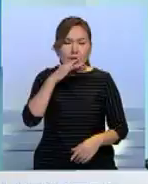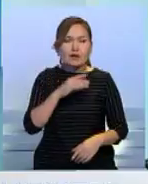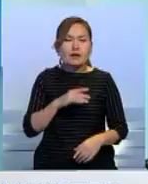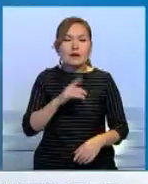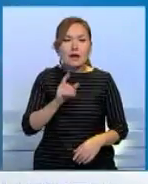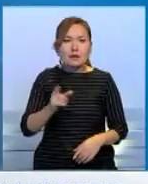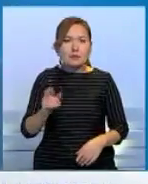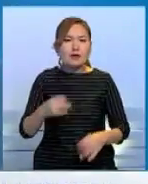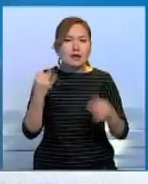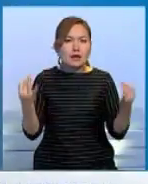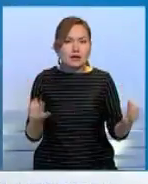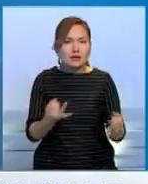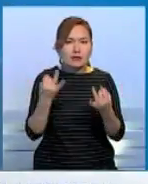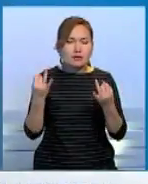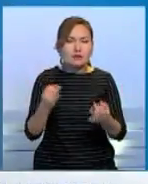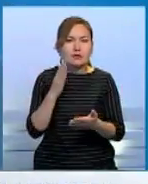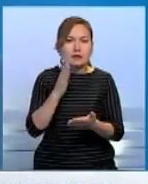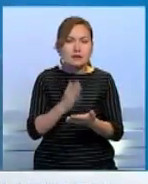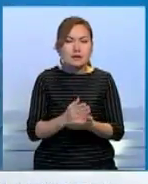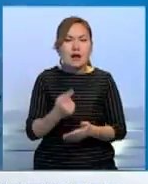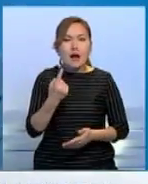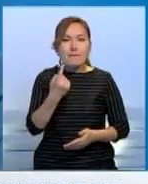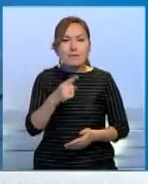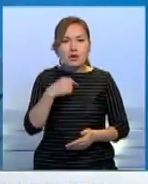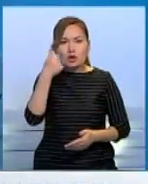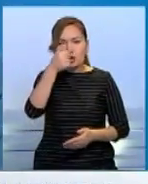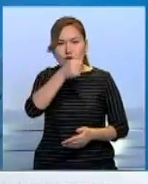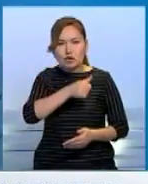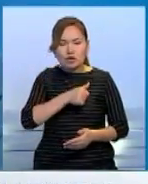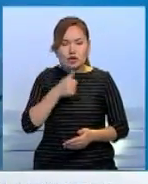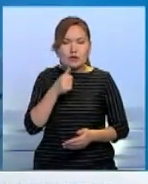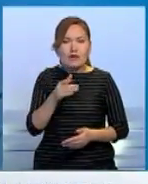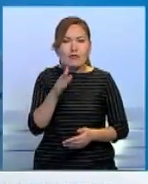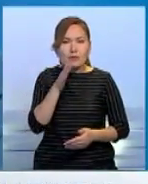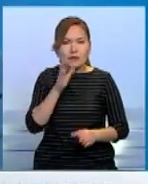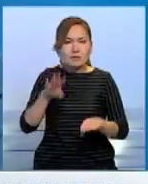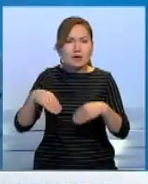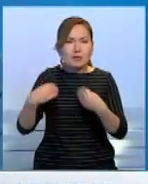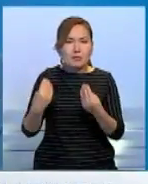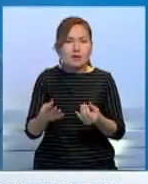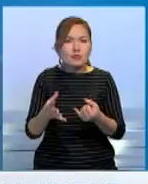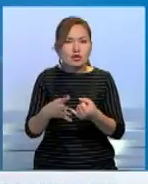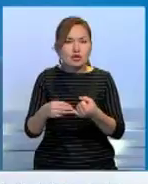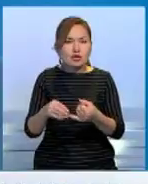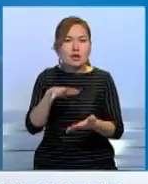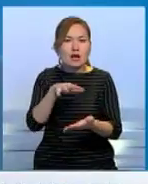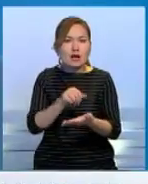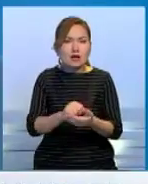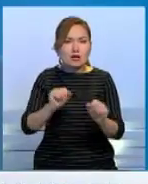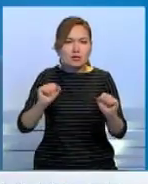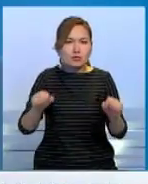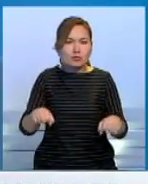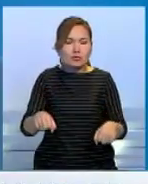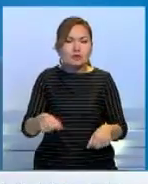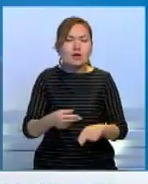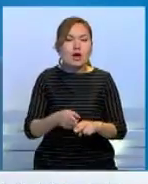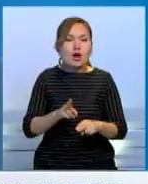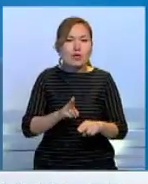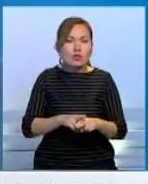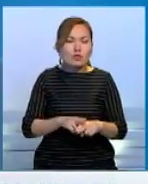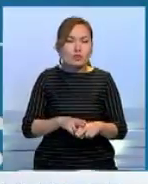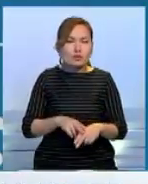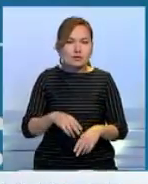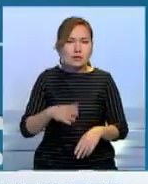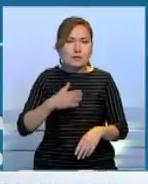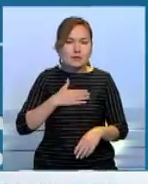табыстап жатырмыз. Бір жыл мерзімге береміз. Құрылысы басталып, ары қарай қызу қарқын құрылысы алғаннан кейін өздерінің аттарына